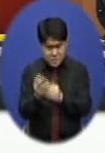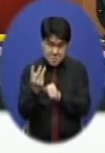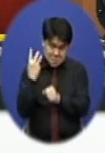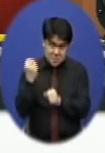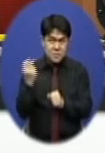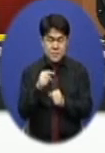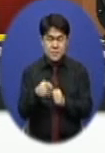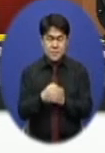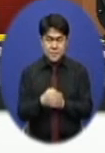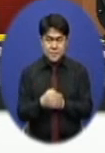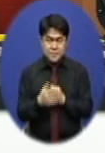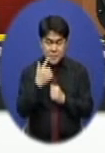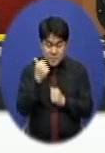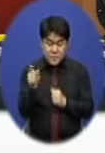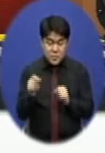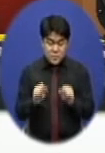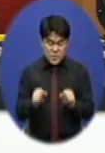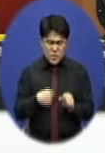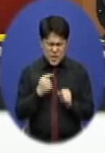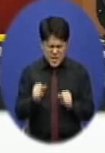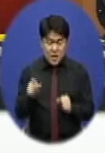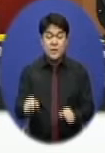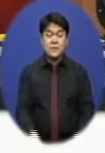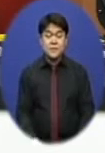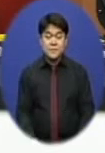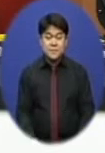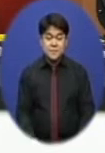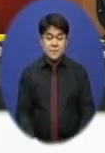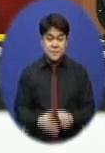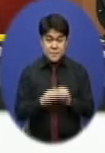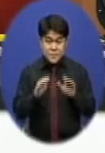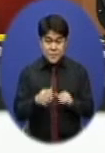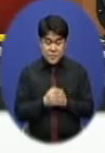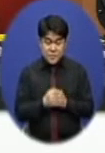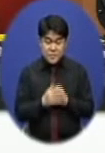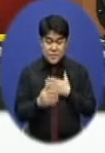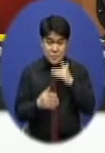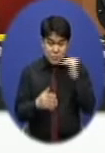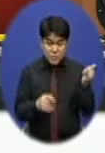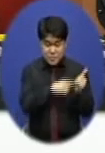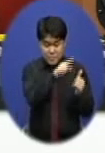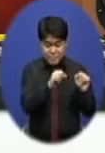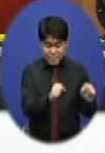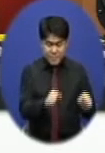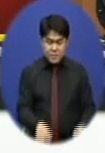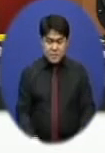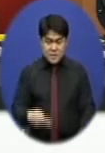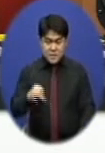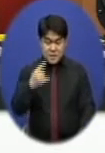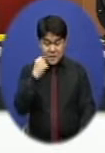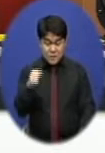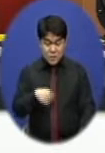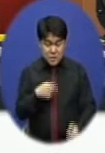되셨고. 네. 네, 아버님 혼자 계셔요. 아, 시아버님이. 네, 친정 부모님 다 계시고요. 친정 부모님은 다 계시고요. 네, 시아버님은 혼자